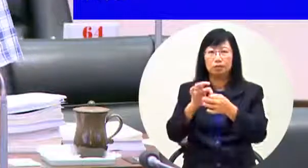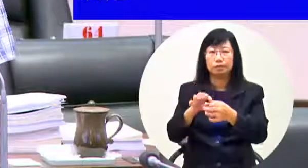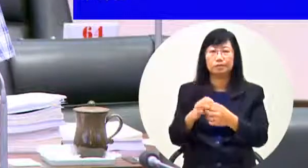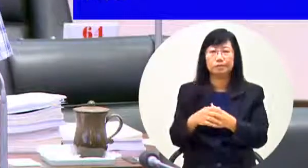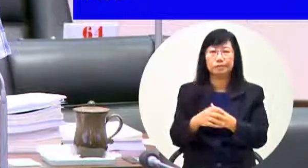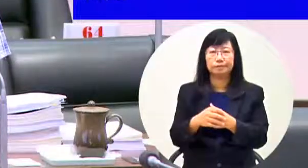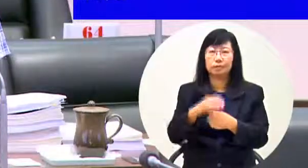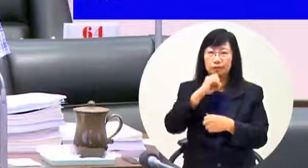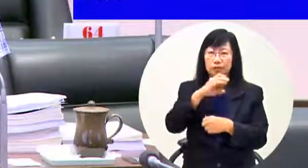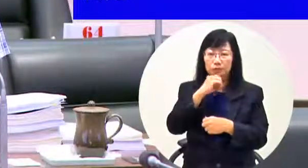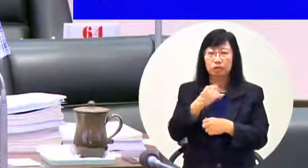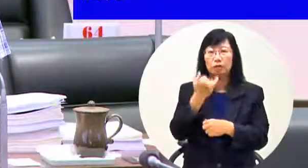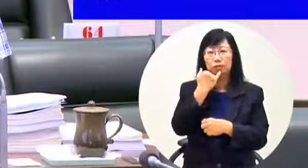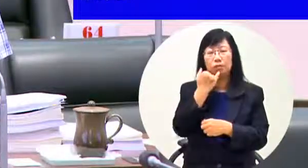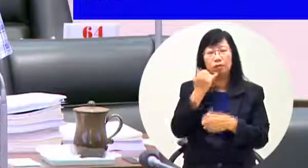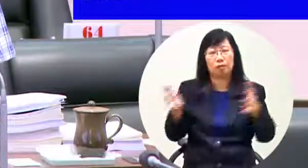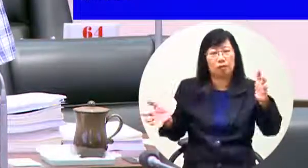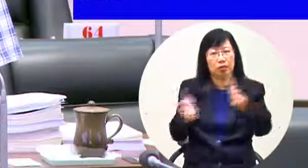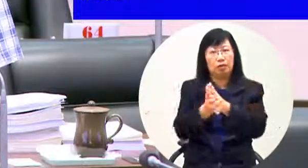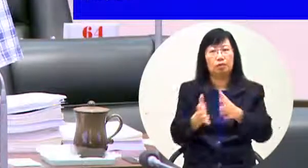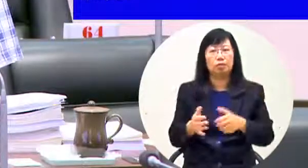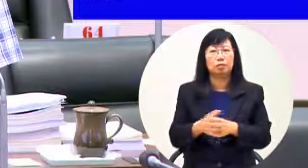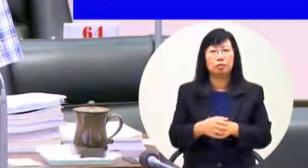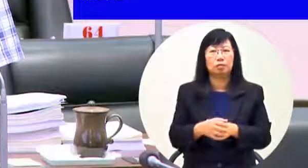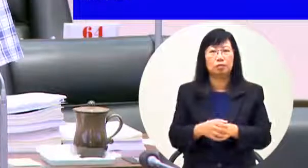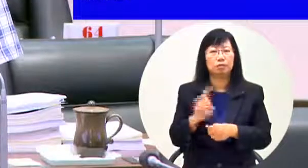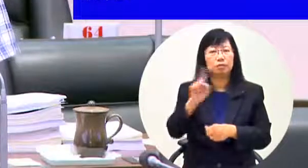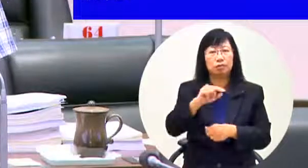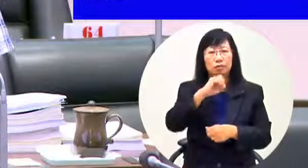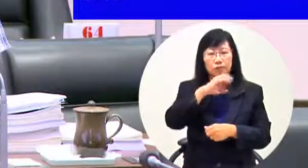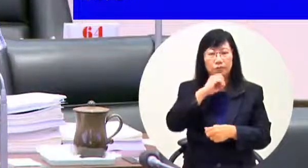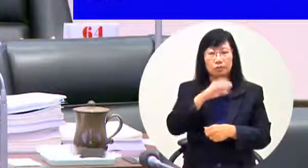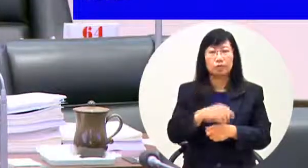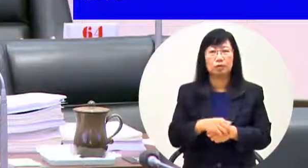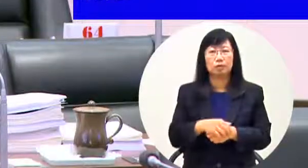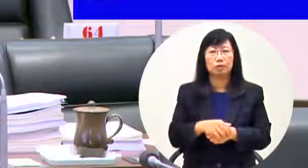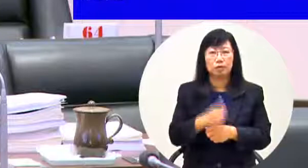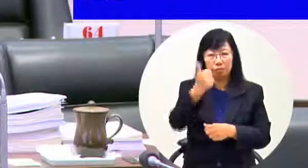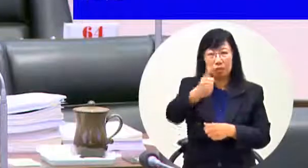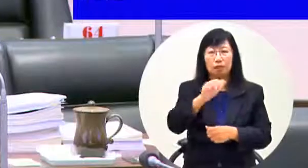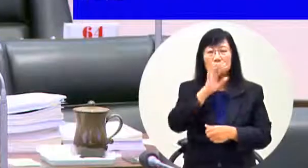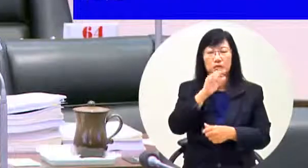屏东最好的还是坐捷运，不要坐那个高铁。